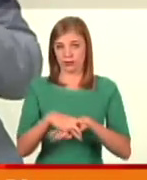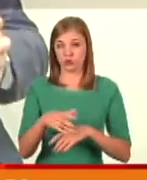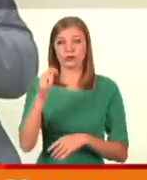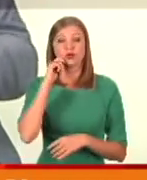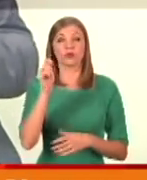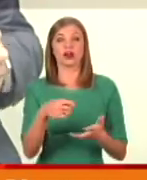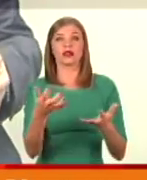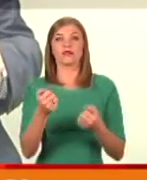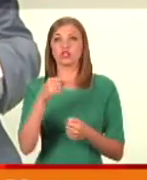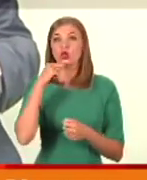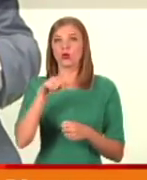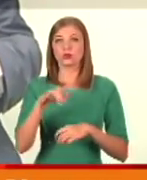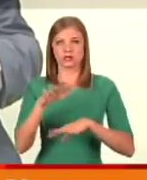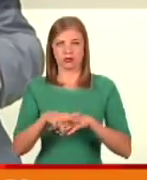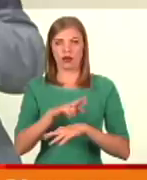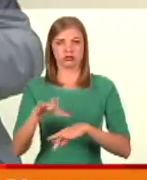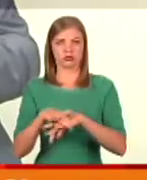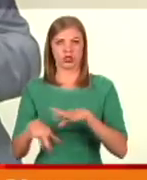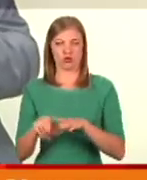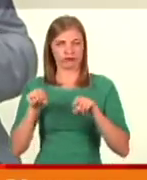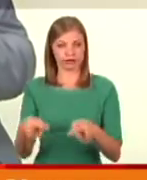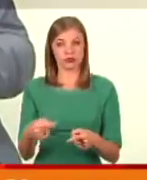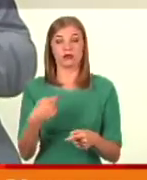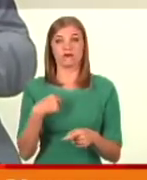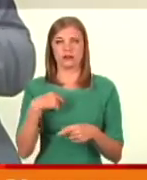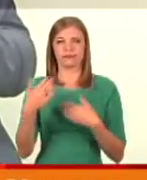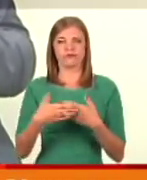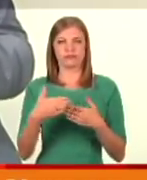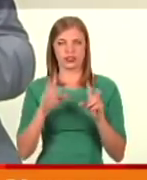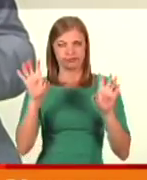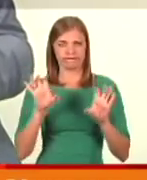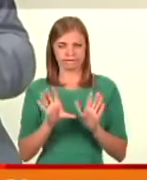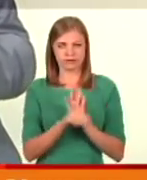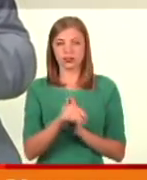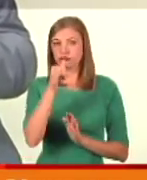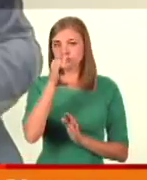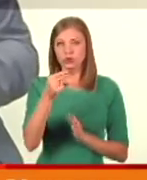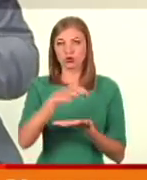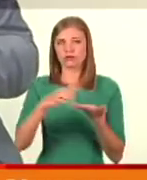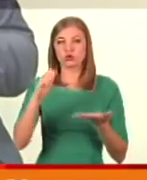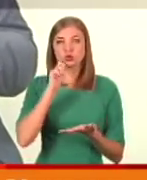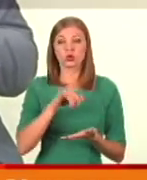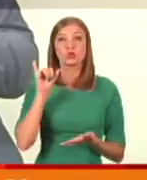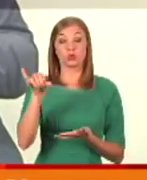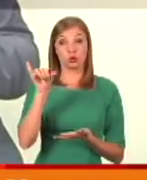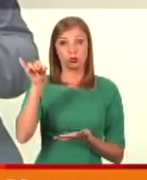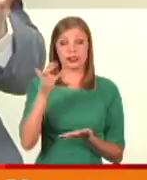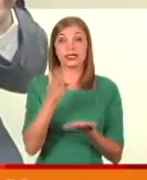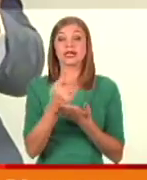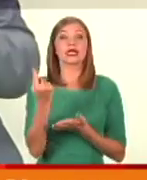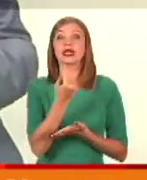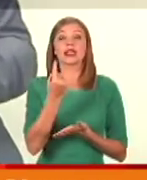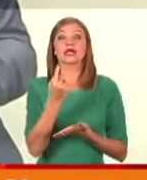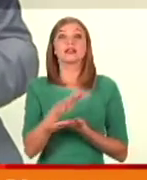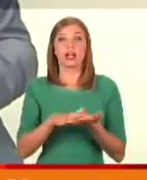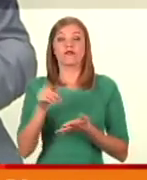Україна взяла російські банки в заручники. Ми ввели санкції, які не дозволяють їм виводити гроші з України. У них єдиний можливий